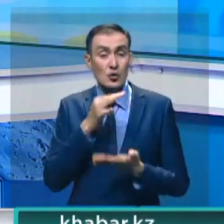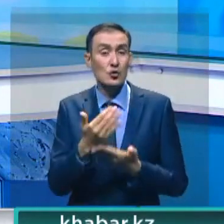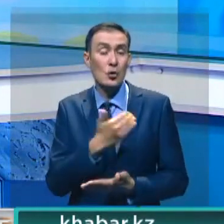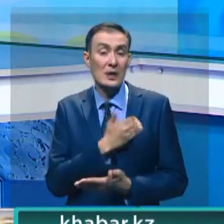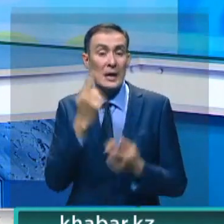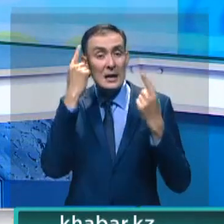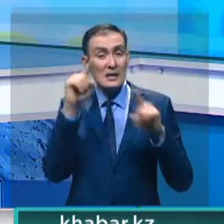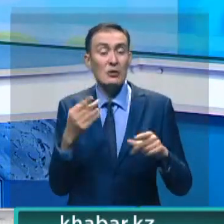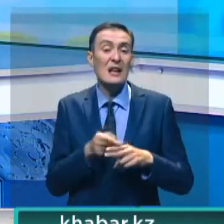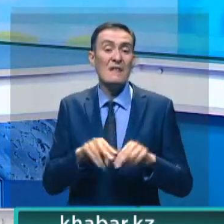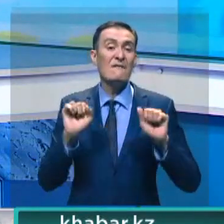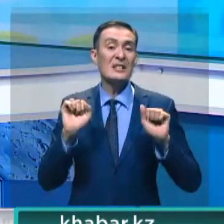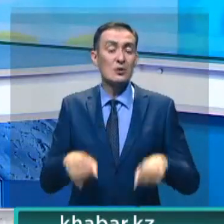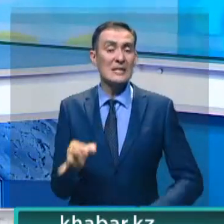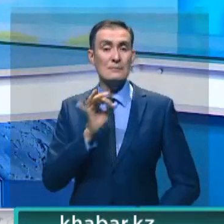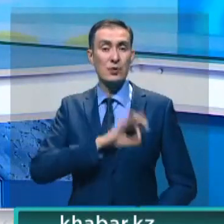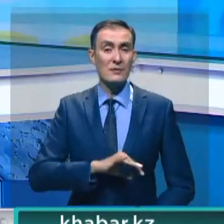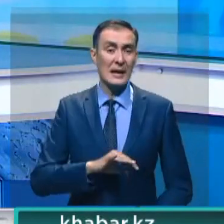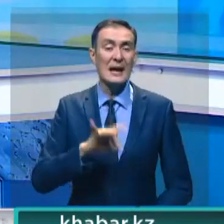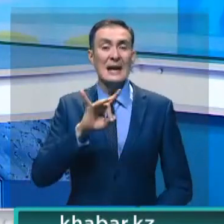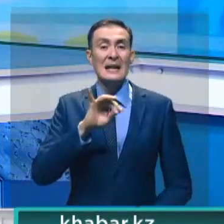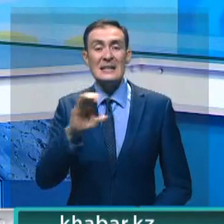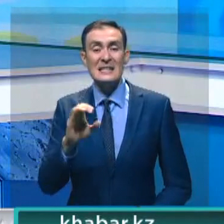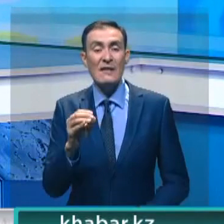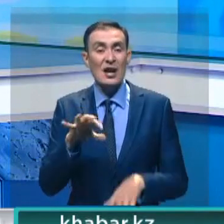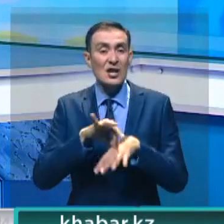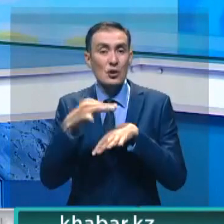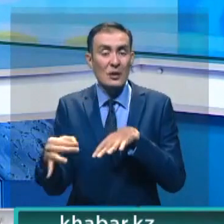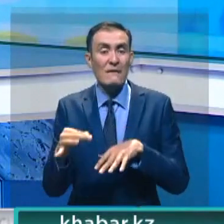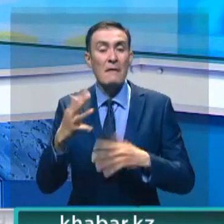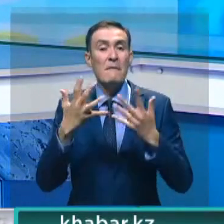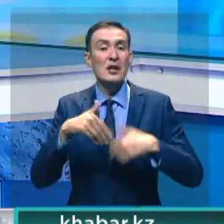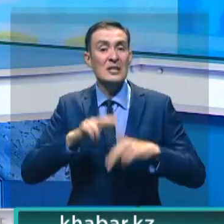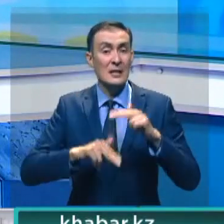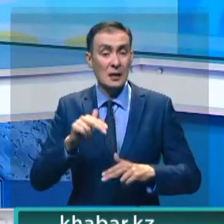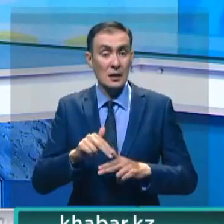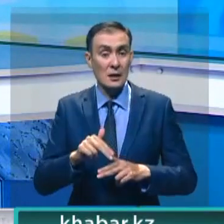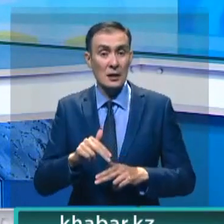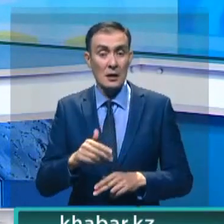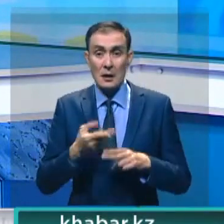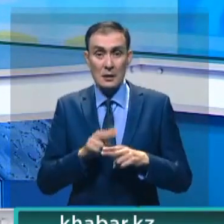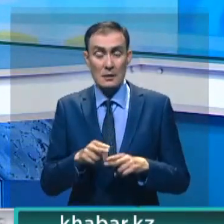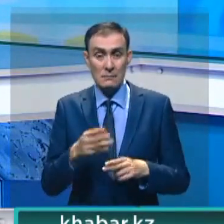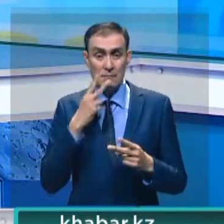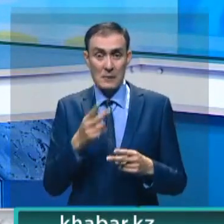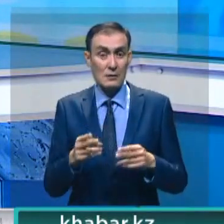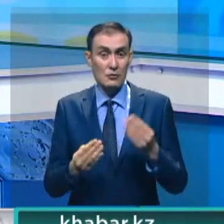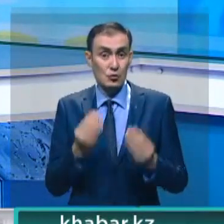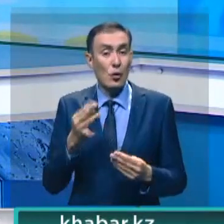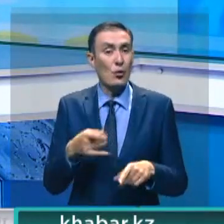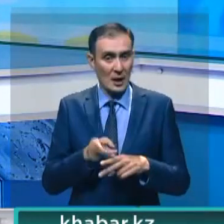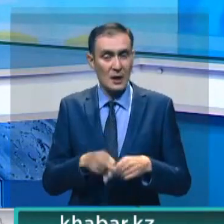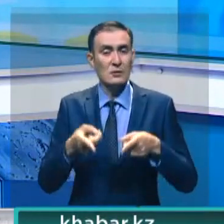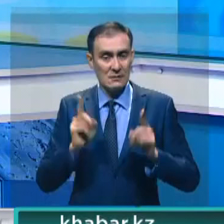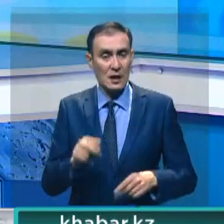одну разработку. Возможное применение рисовой шелухи в машиностроении звучит неправдоподобно, но над этим